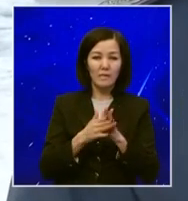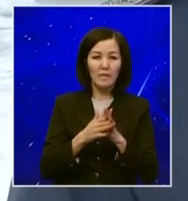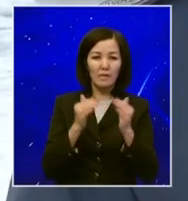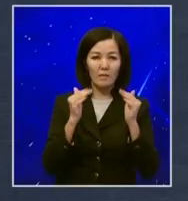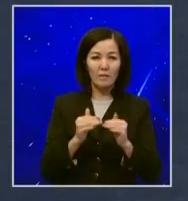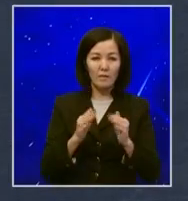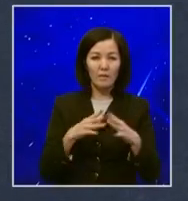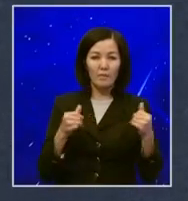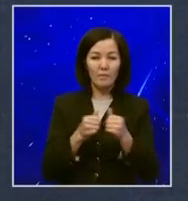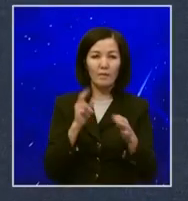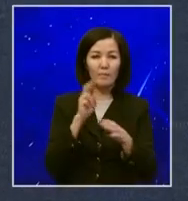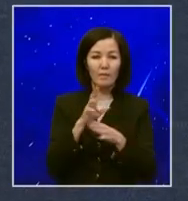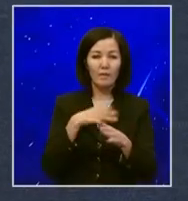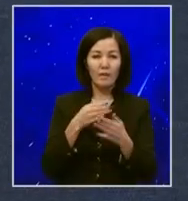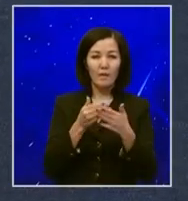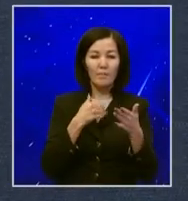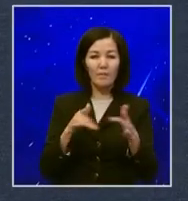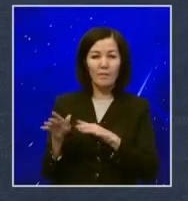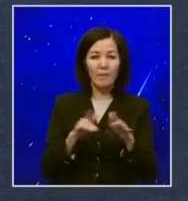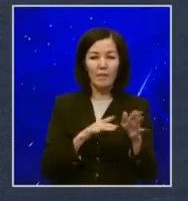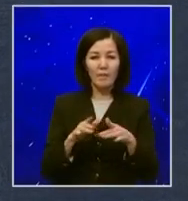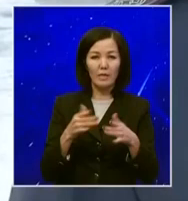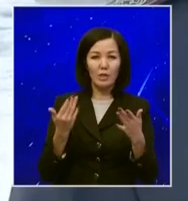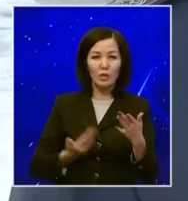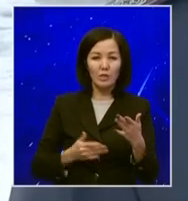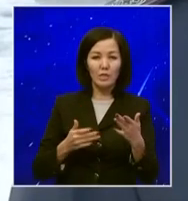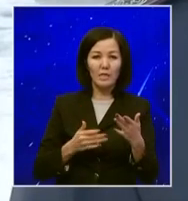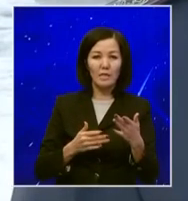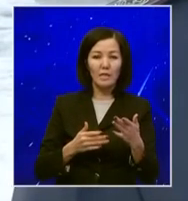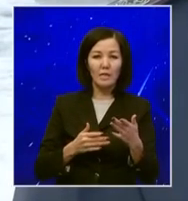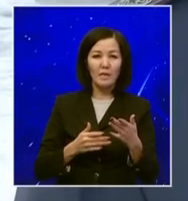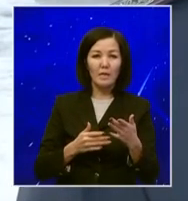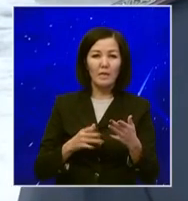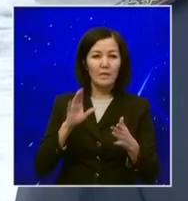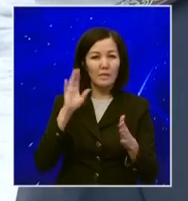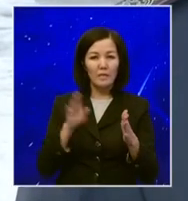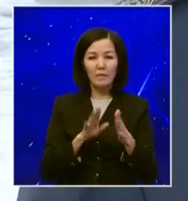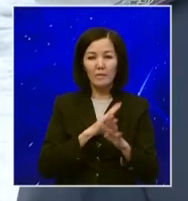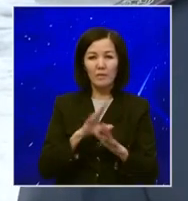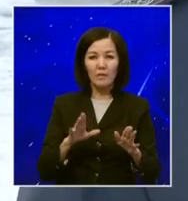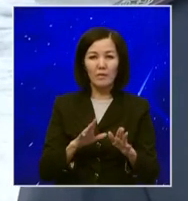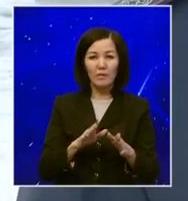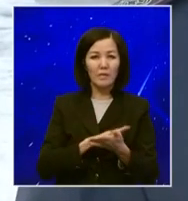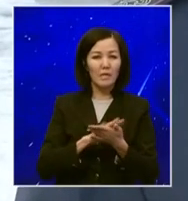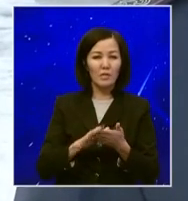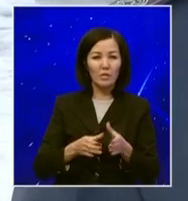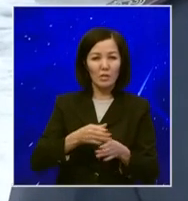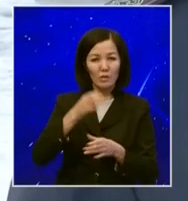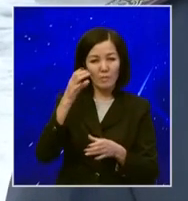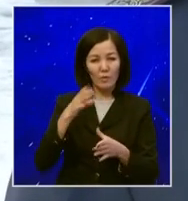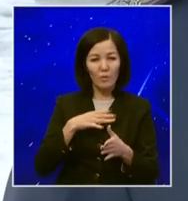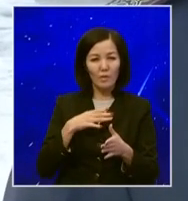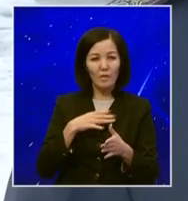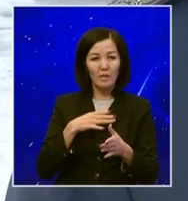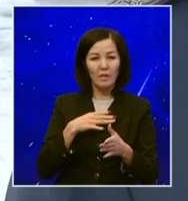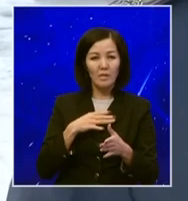населения. Несмотря на профилактические мероприятия, жители не соблюдают правила пожарной безопасности. Вовремя не очищают дымоходы,